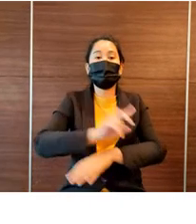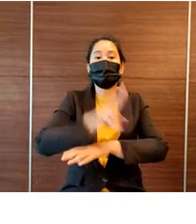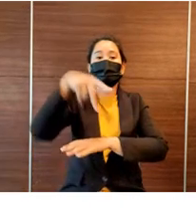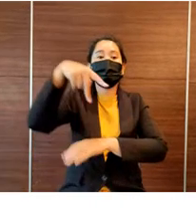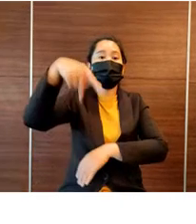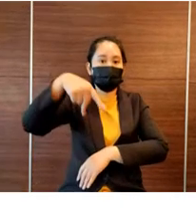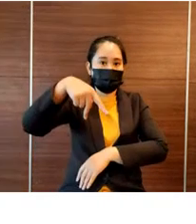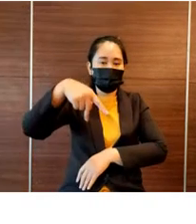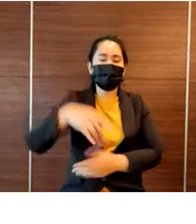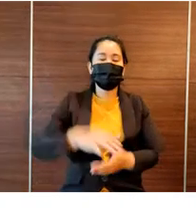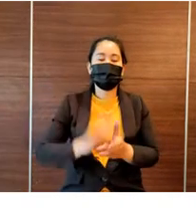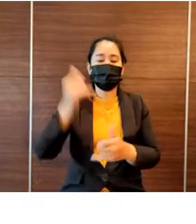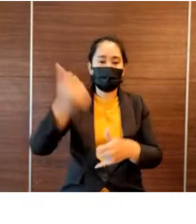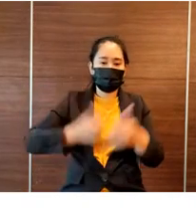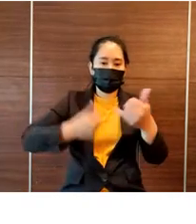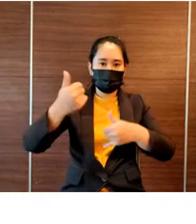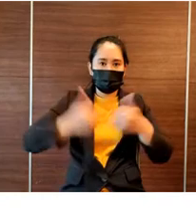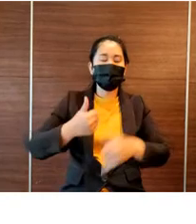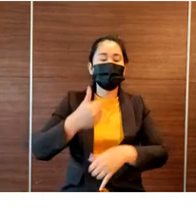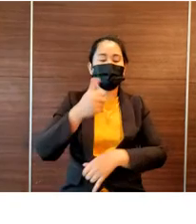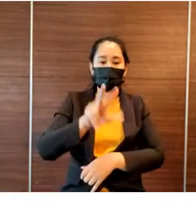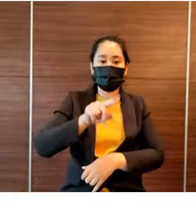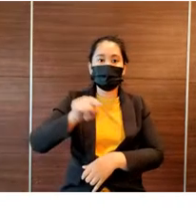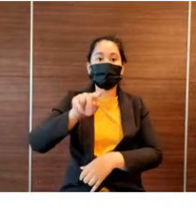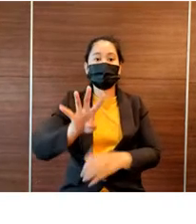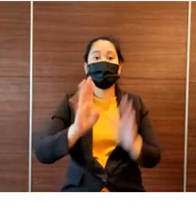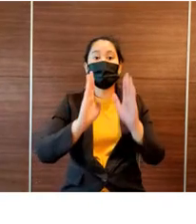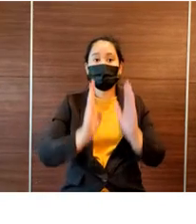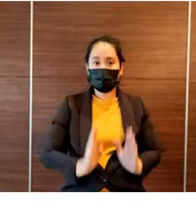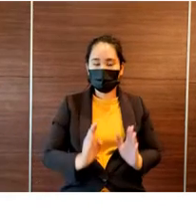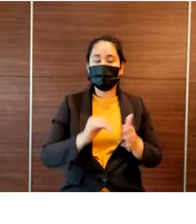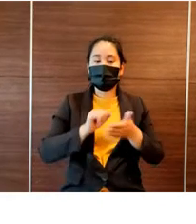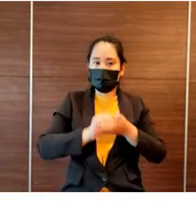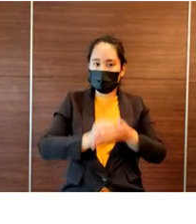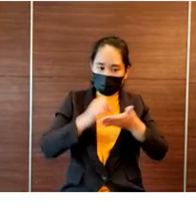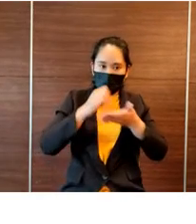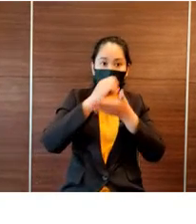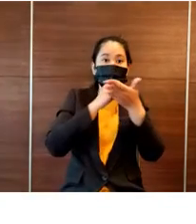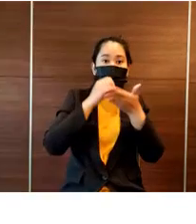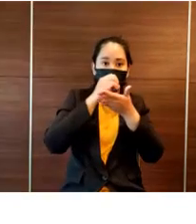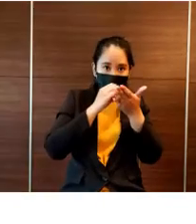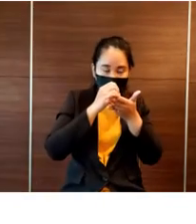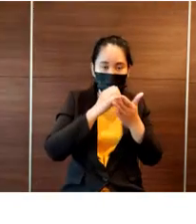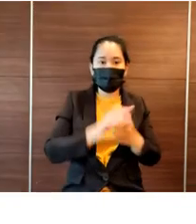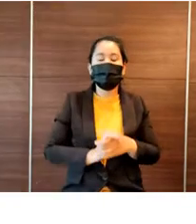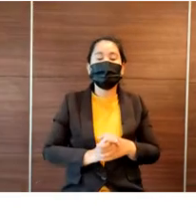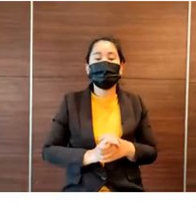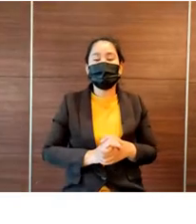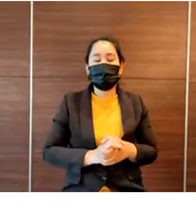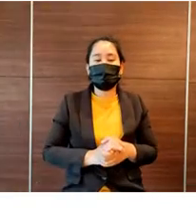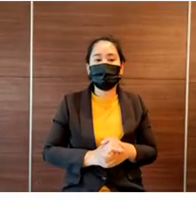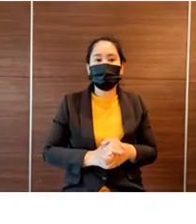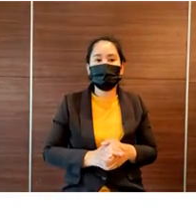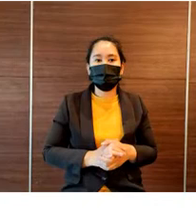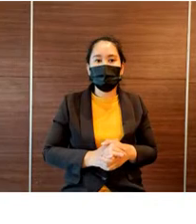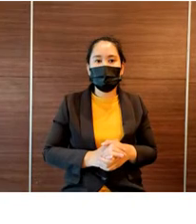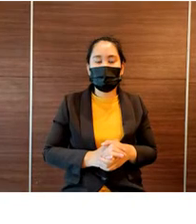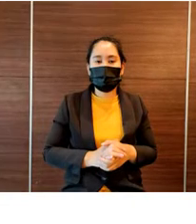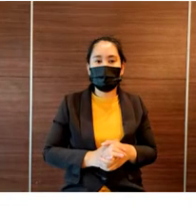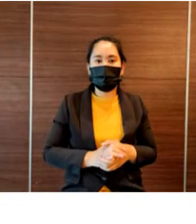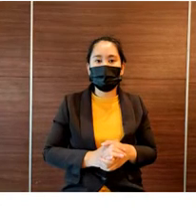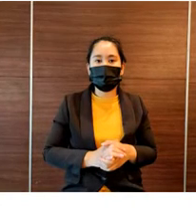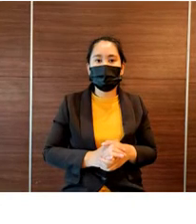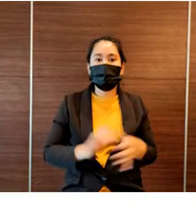ซึ่งตอนนี้เราก็ให้บริการนอกจากเรื่องของยาเสพติดแล้วก็มีเรื่องของ